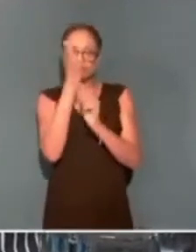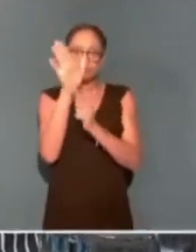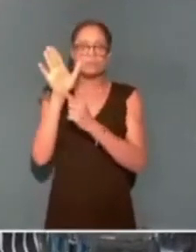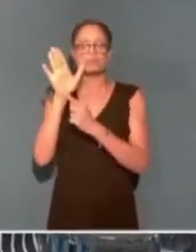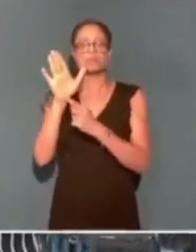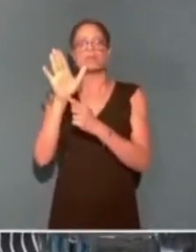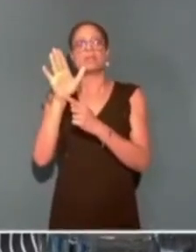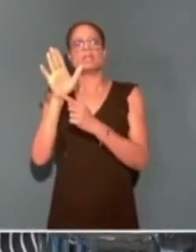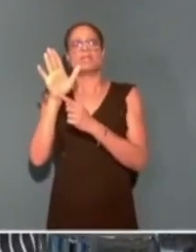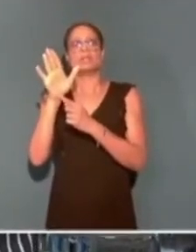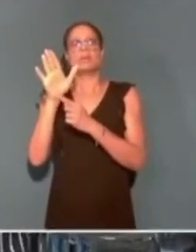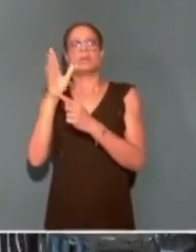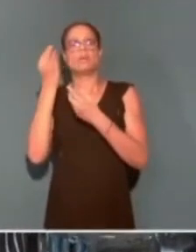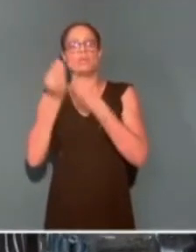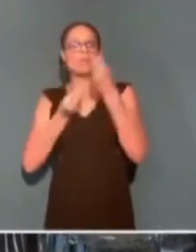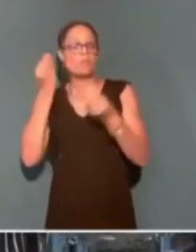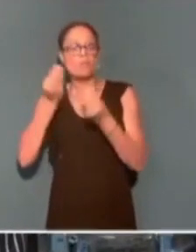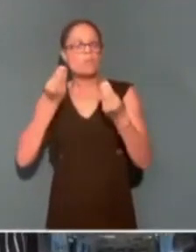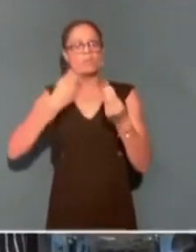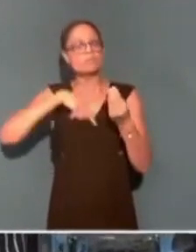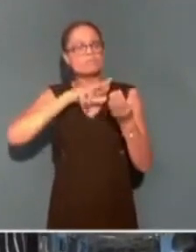par le gouvernement, ou est-ce qu'il est élaboré par nous?